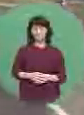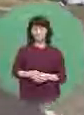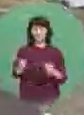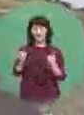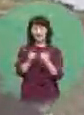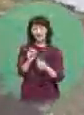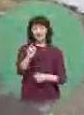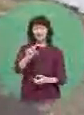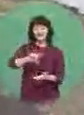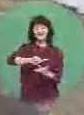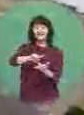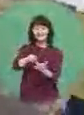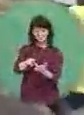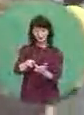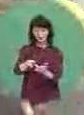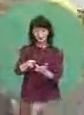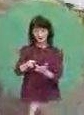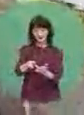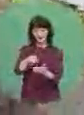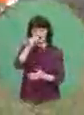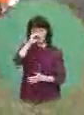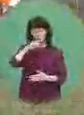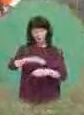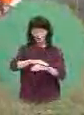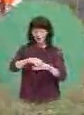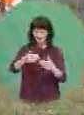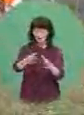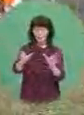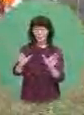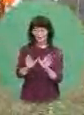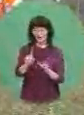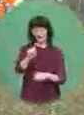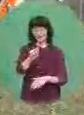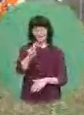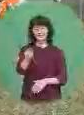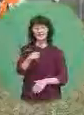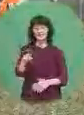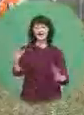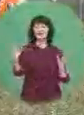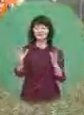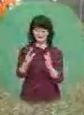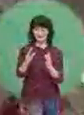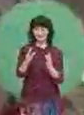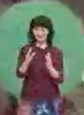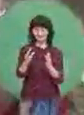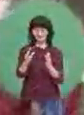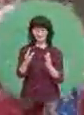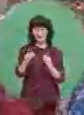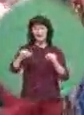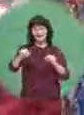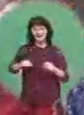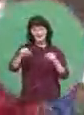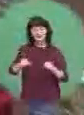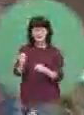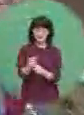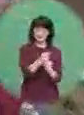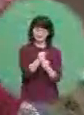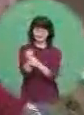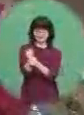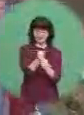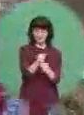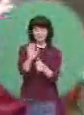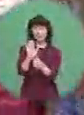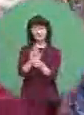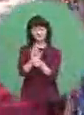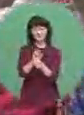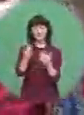また大瀬地区ではコース分けにひょっとこ姿の地元愛好家12人が集まりランナーたちに声援を